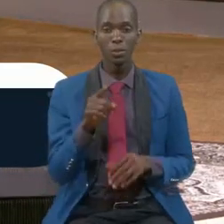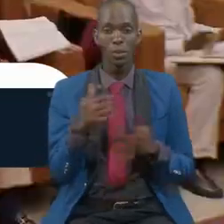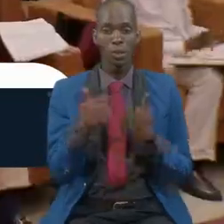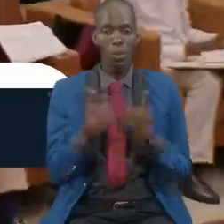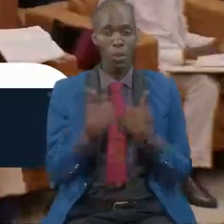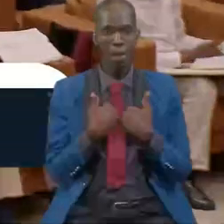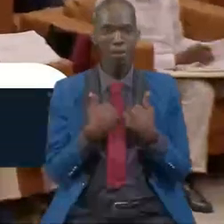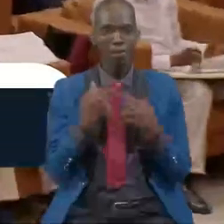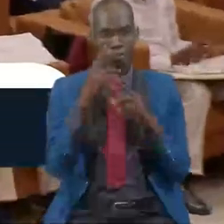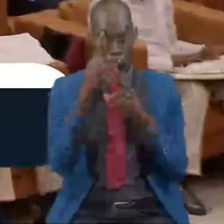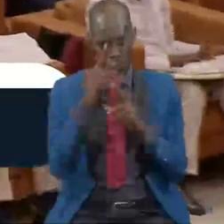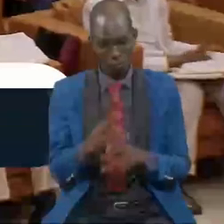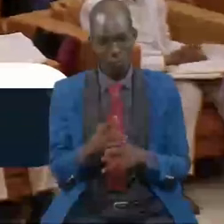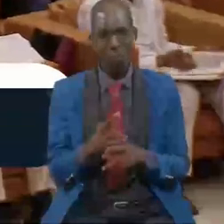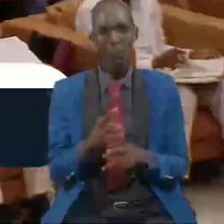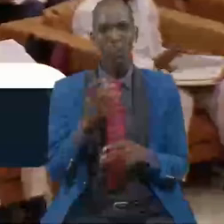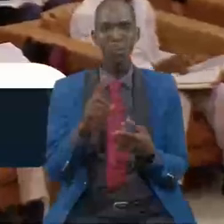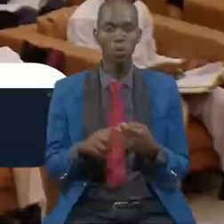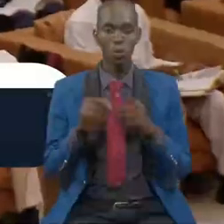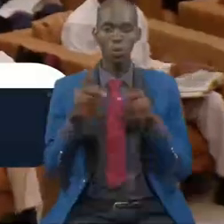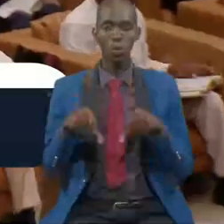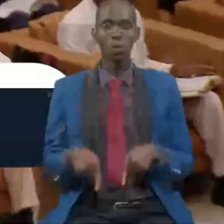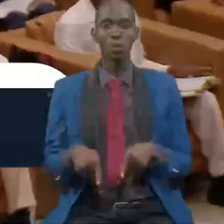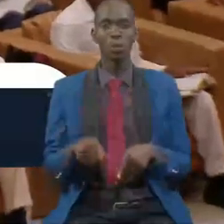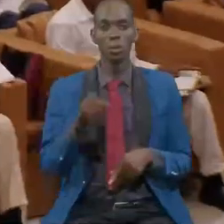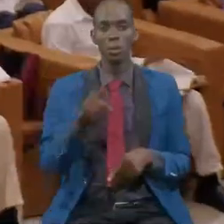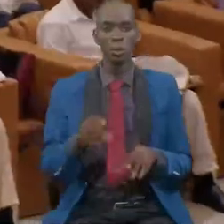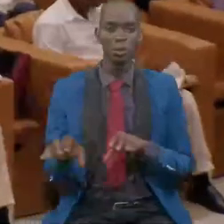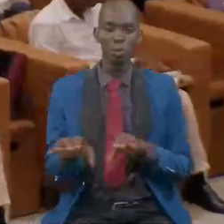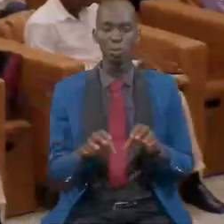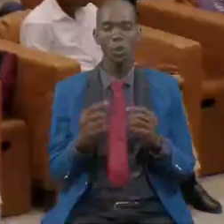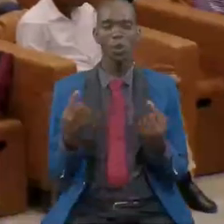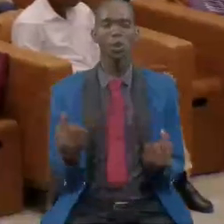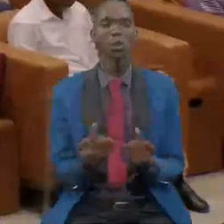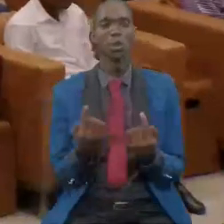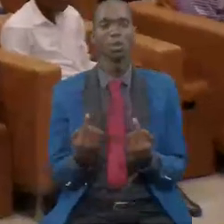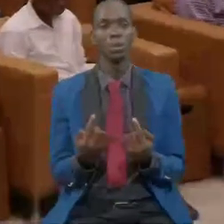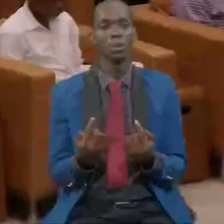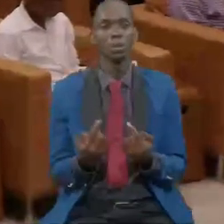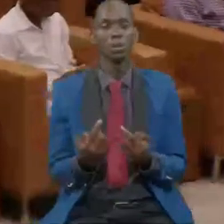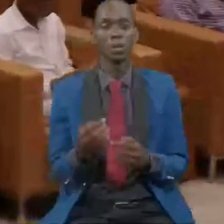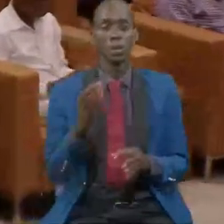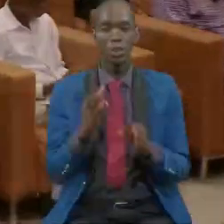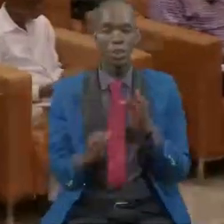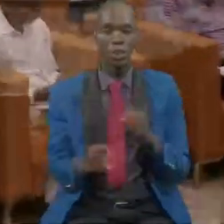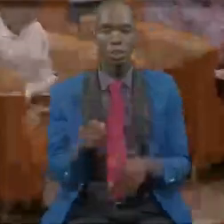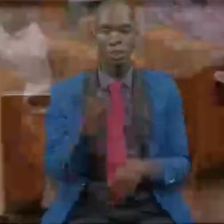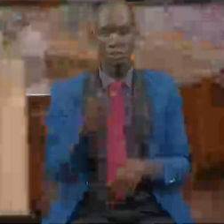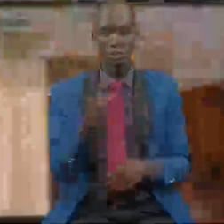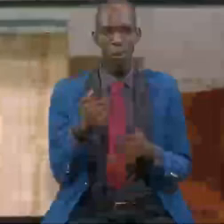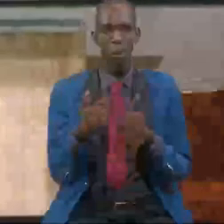vous faites acception de personne, vous commettez un péché. Vous